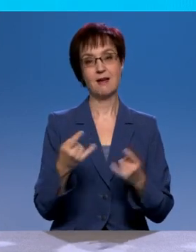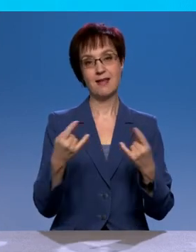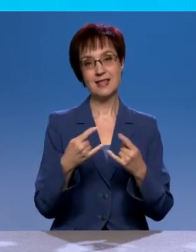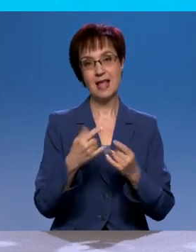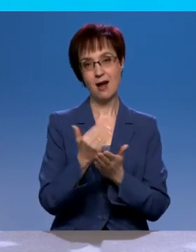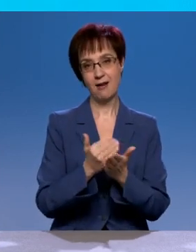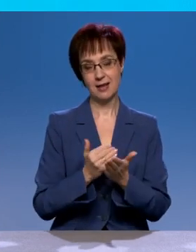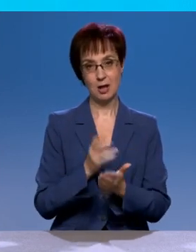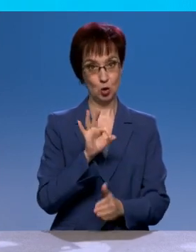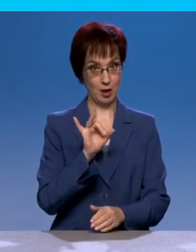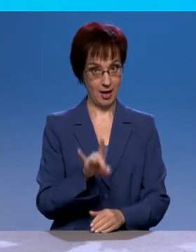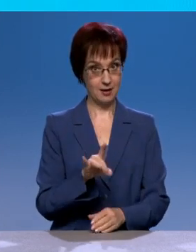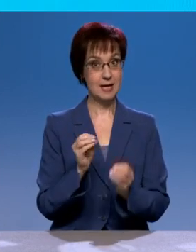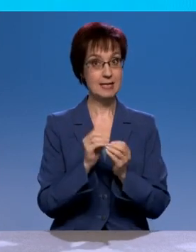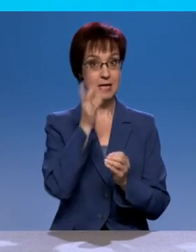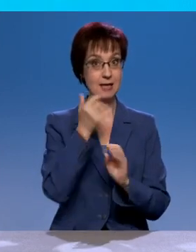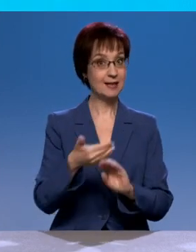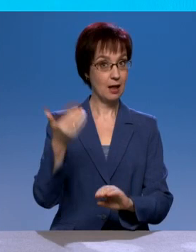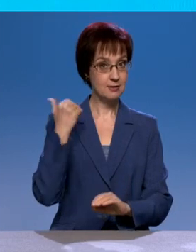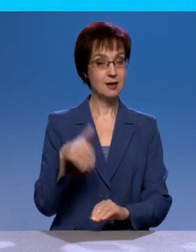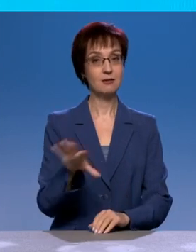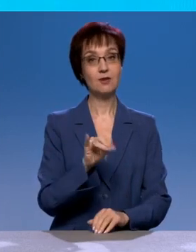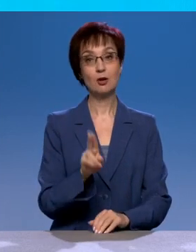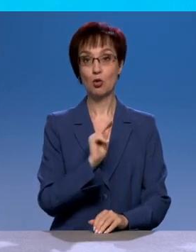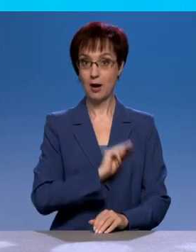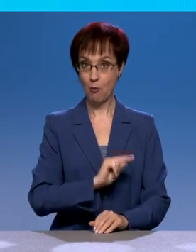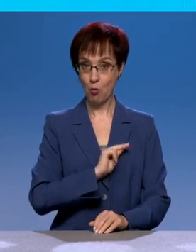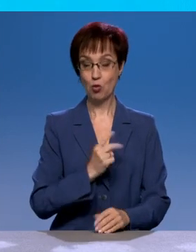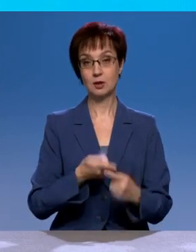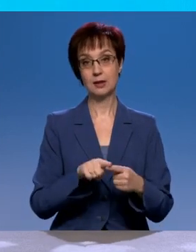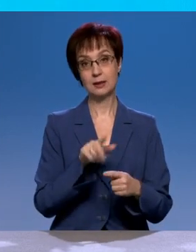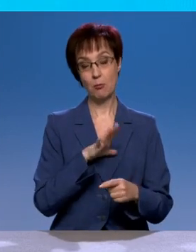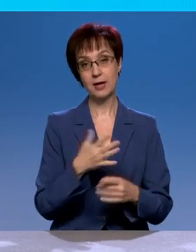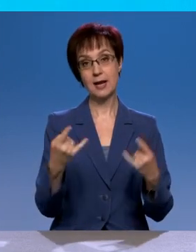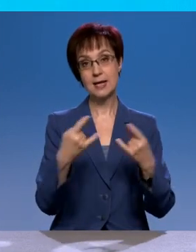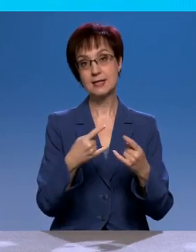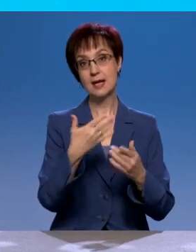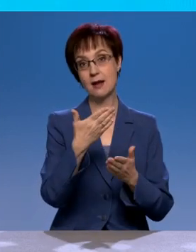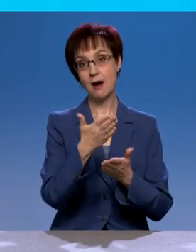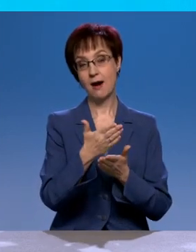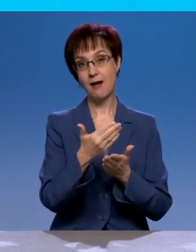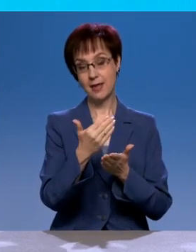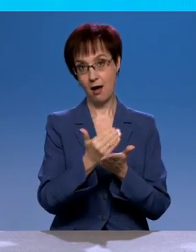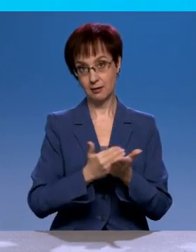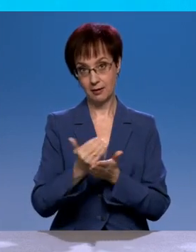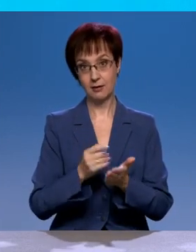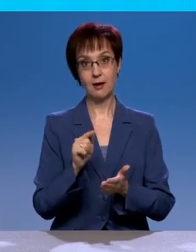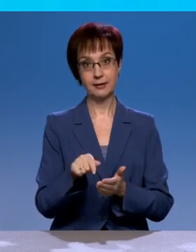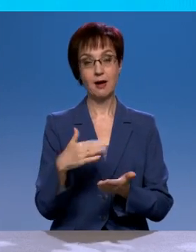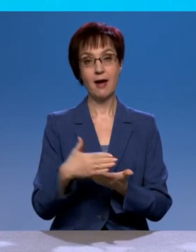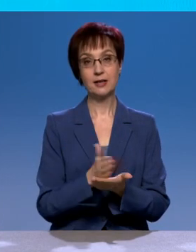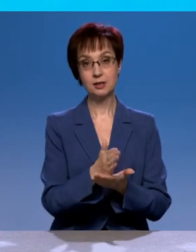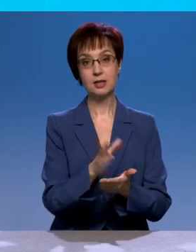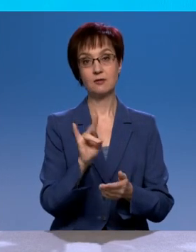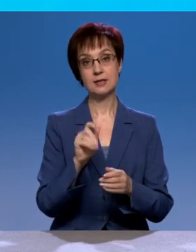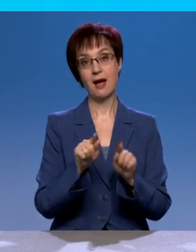назад все, кто работали, это были телеканалы, которые ориентированы, ну, получается, на рекламодателей, да, в общем-то,